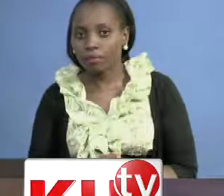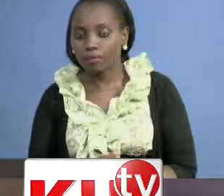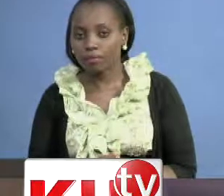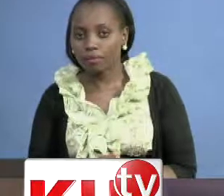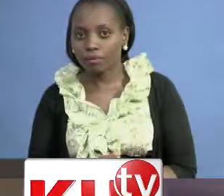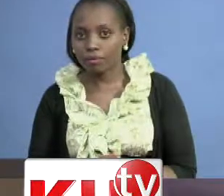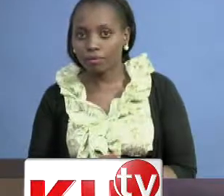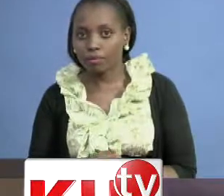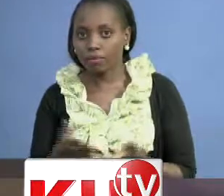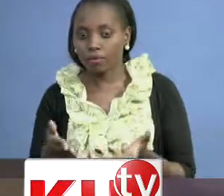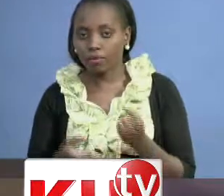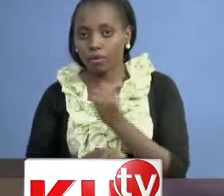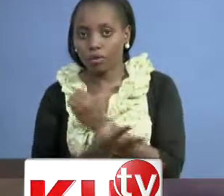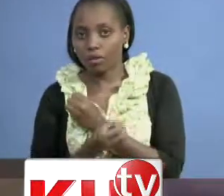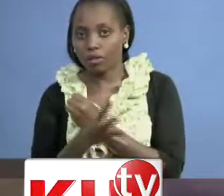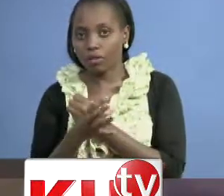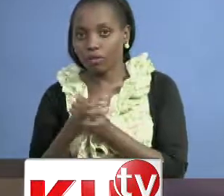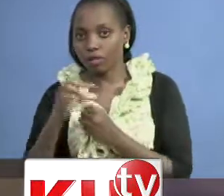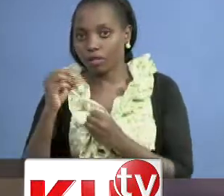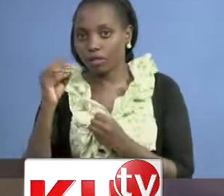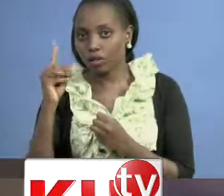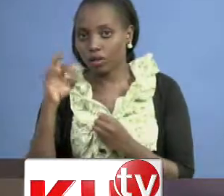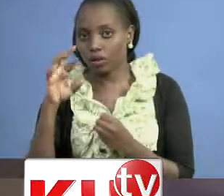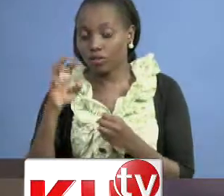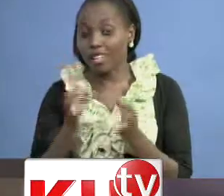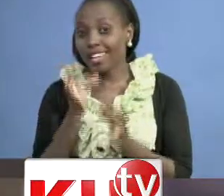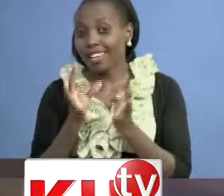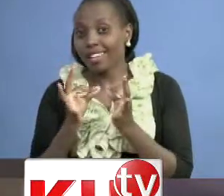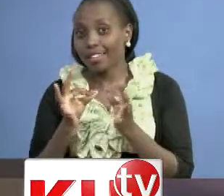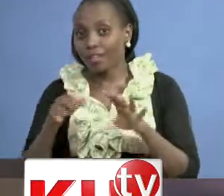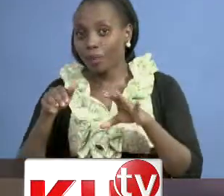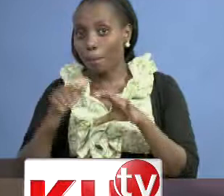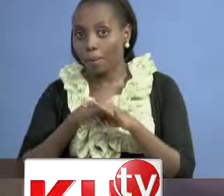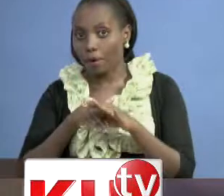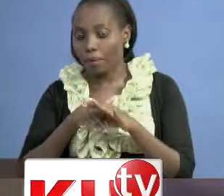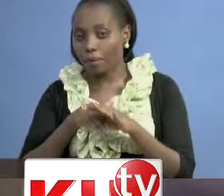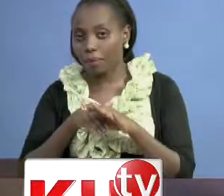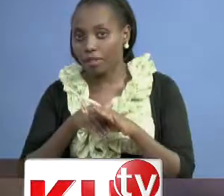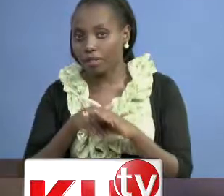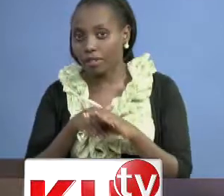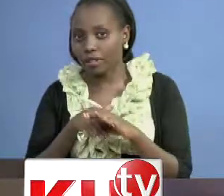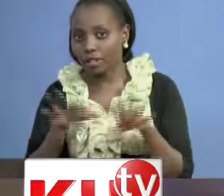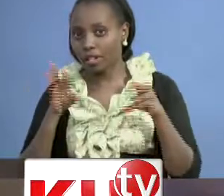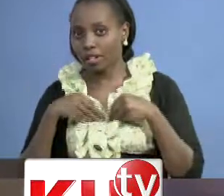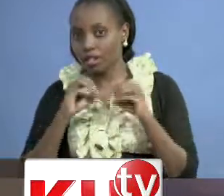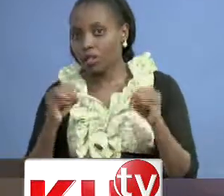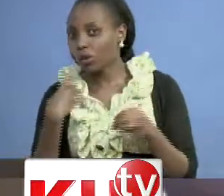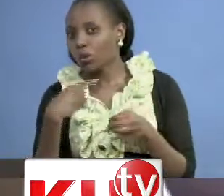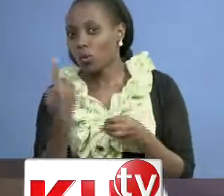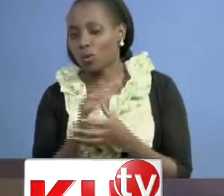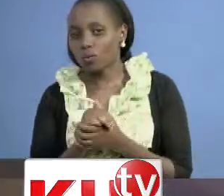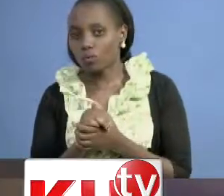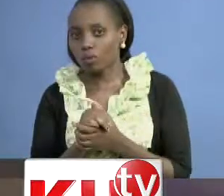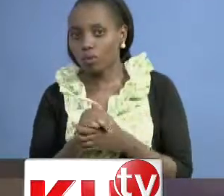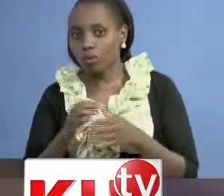tell or advise Osotsi that if members have rejected him, who is he going to lead as the